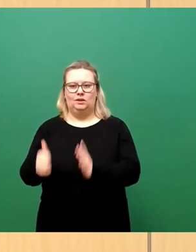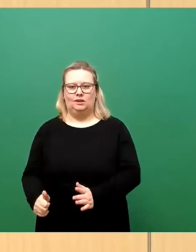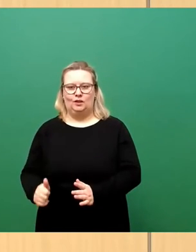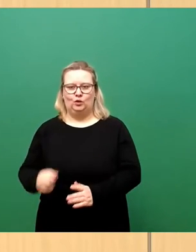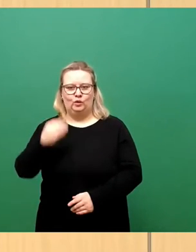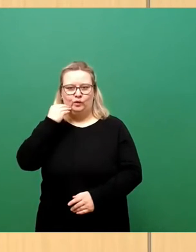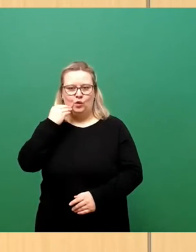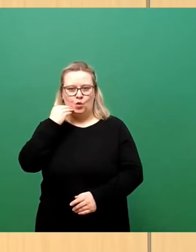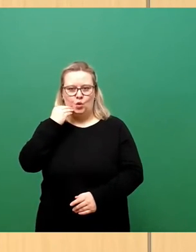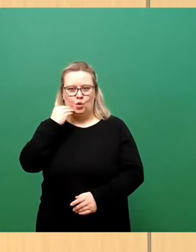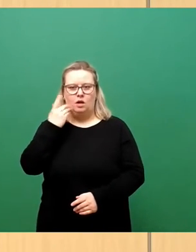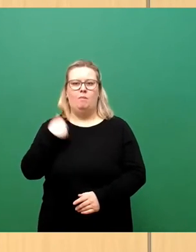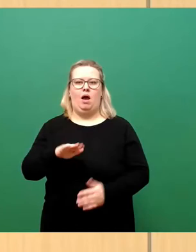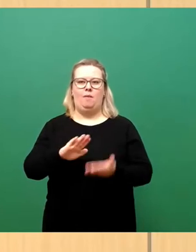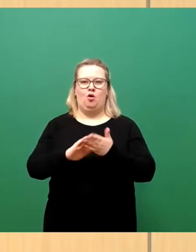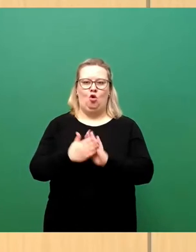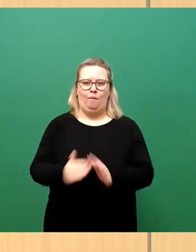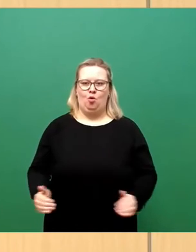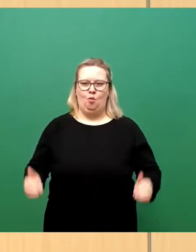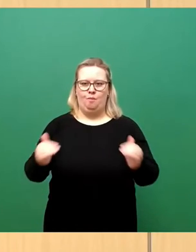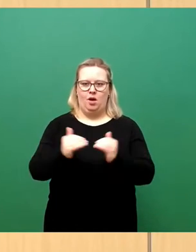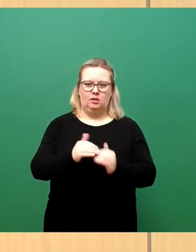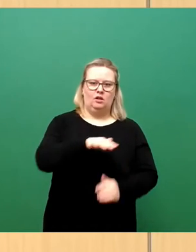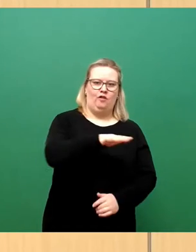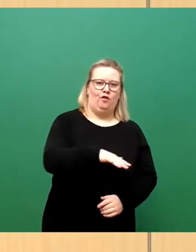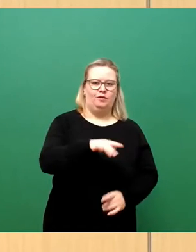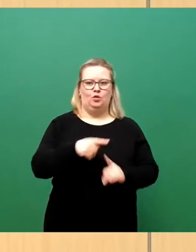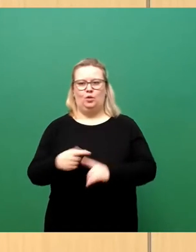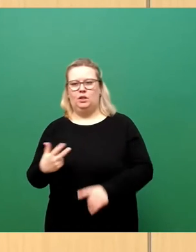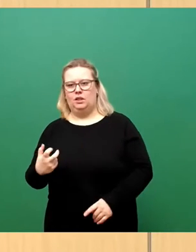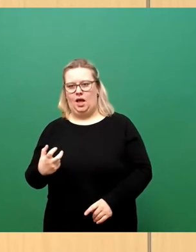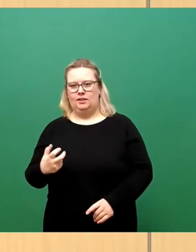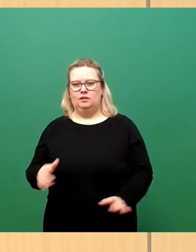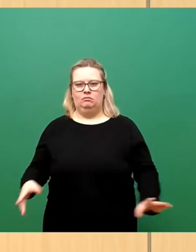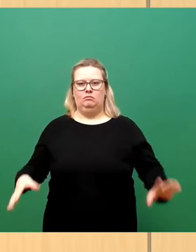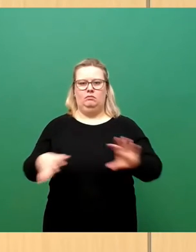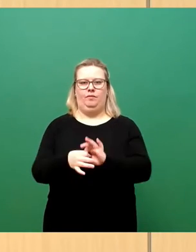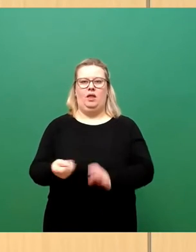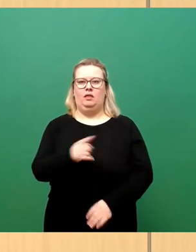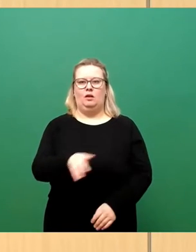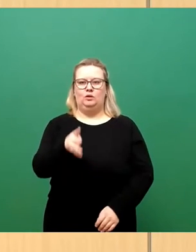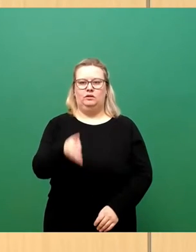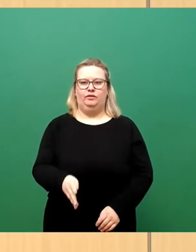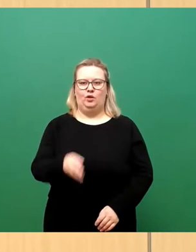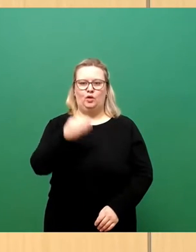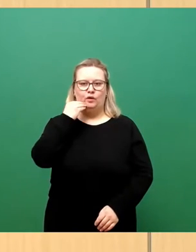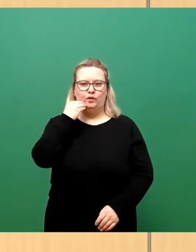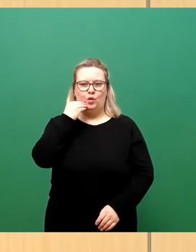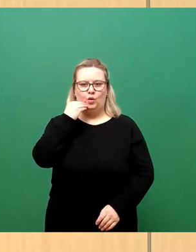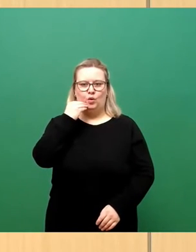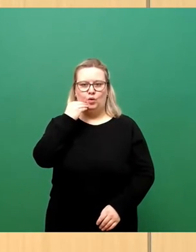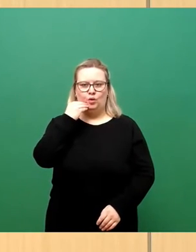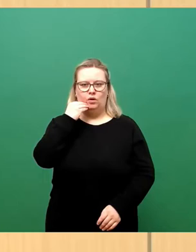und beim Kompromiss, also bei 15% und 30%, kommen wir auf ca. 1400 Wohnungen. Der Unterschied von 15%